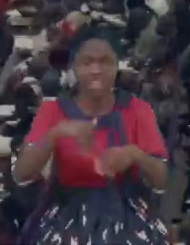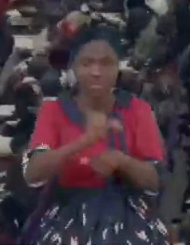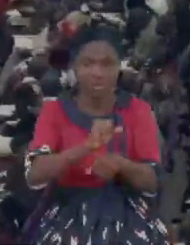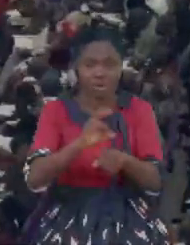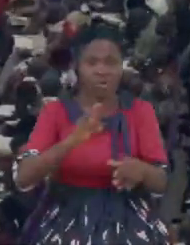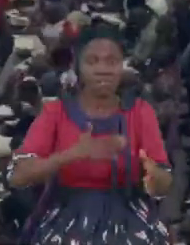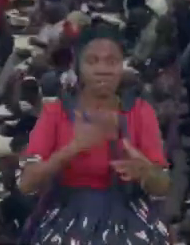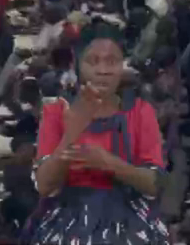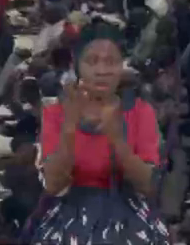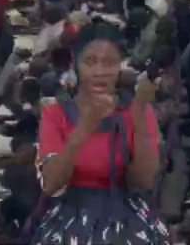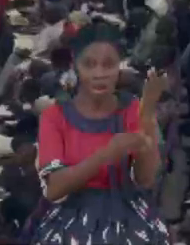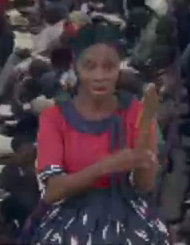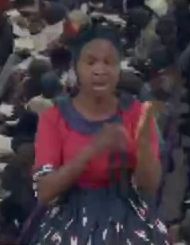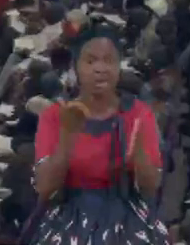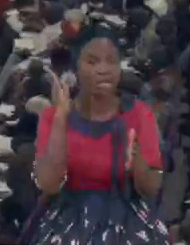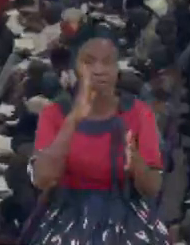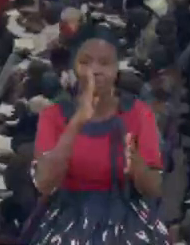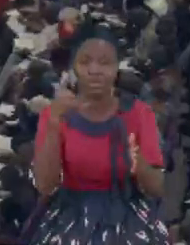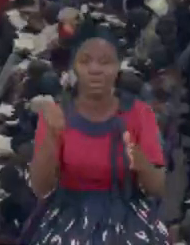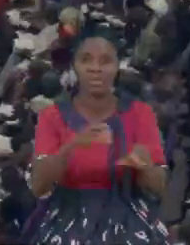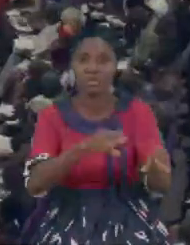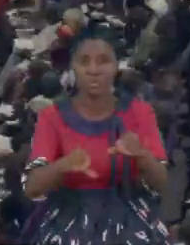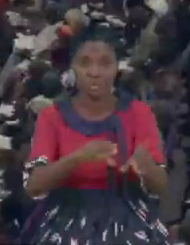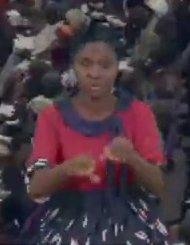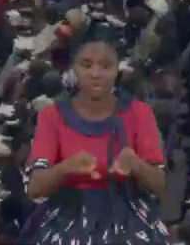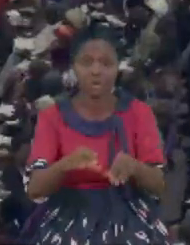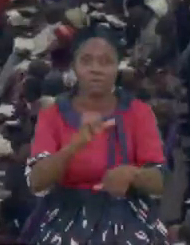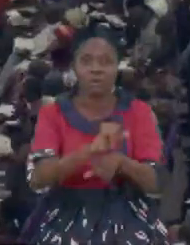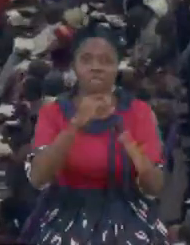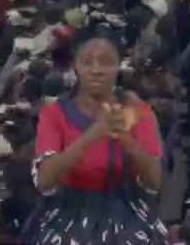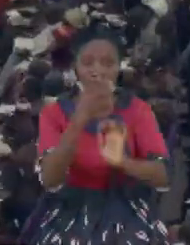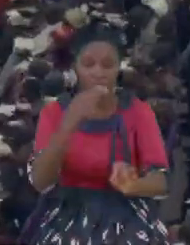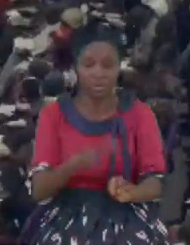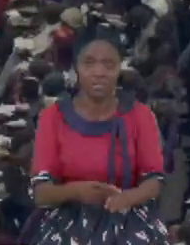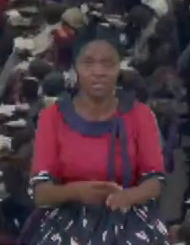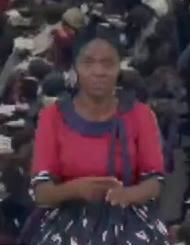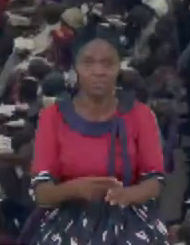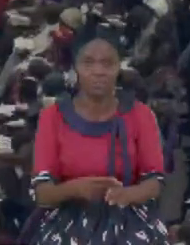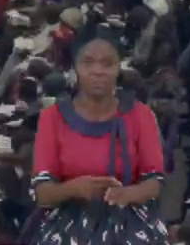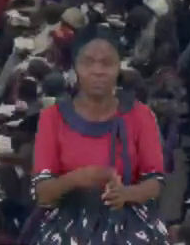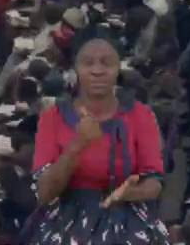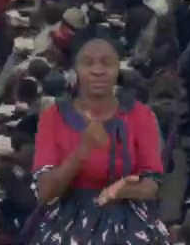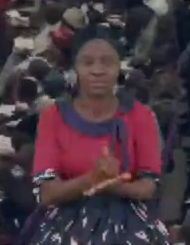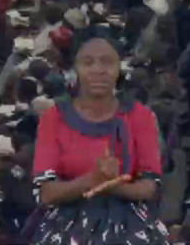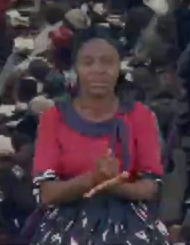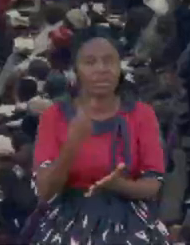mains, il y aura l'accomplissement. Cette nouvelle année, il y aura l'accomplissement.